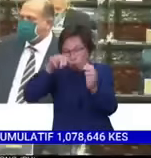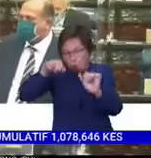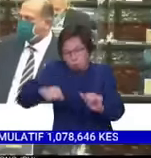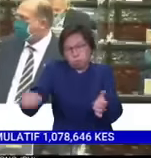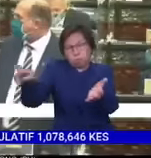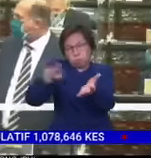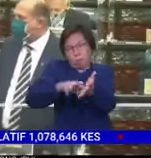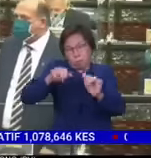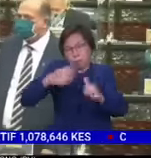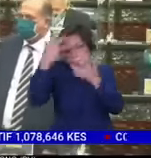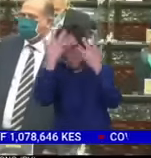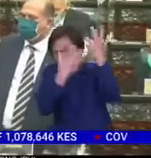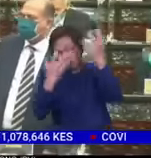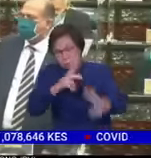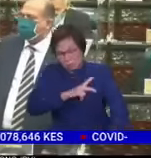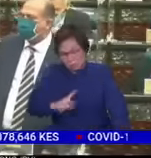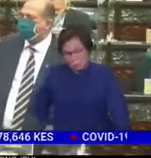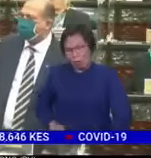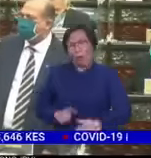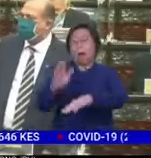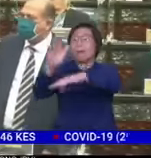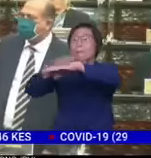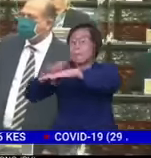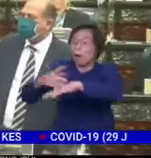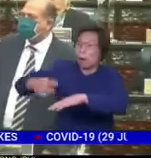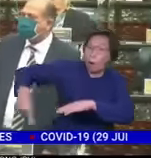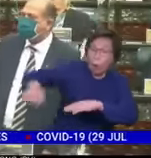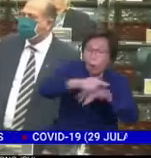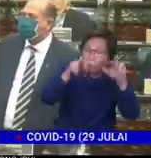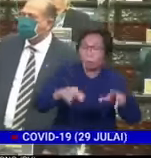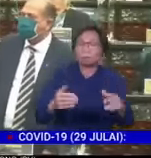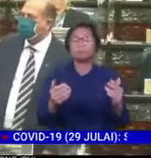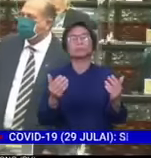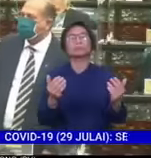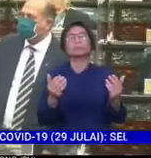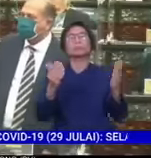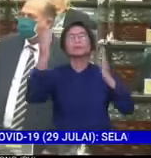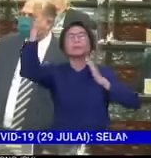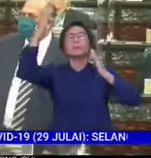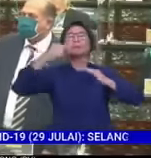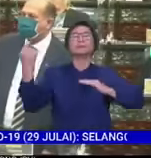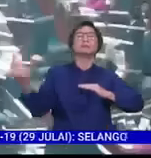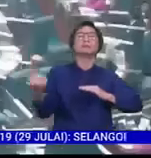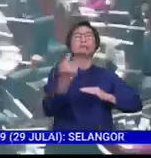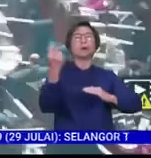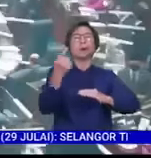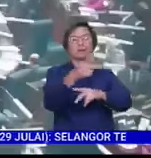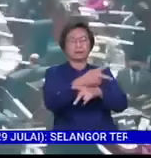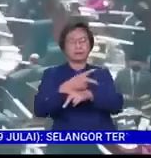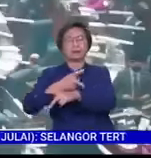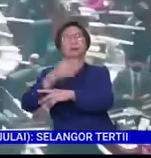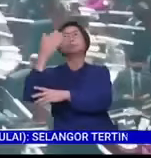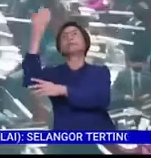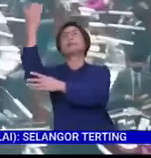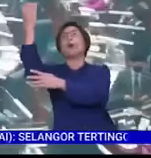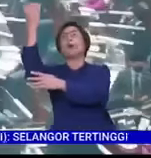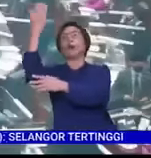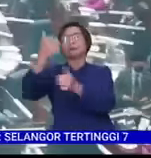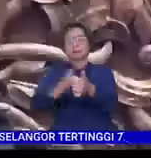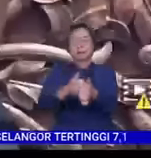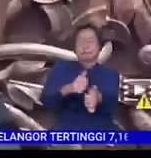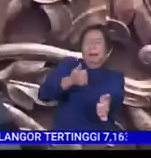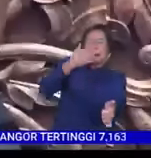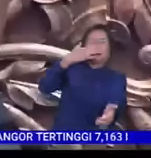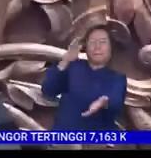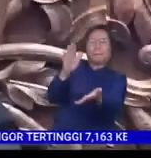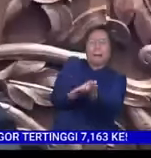mengelirukan autowash nya menyuruh rakyat mendoakan agar negara sentiasa berada di bawah lindungan Allah dijauhi